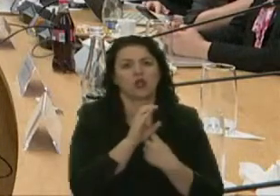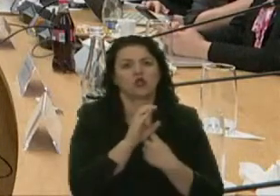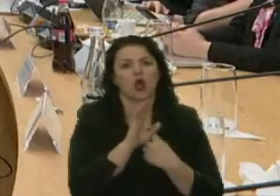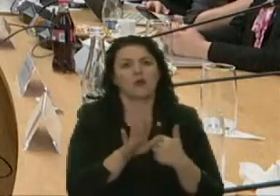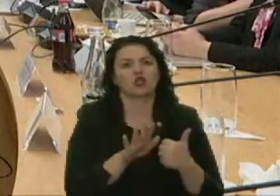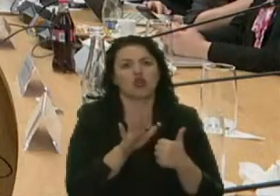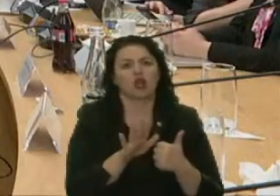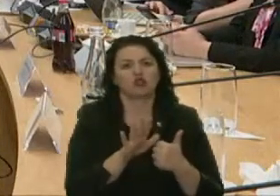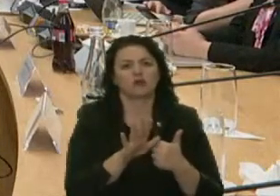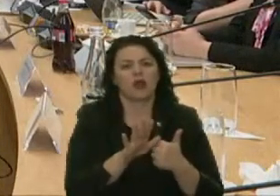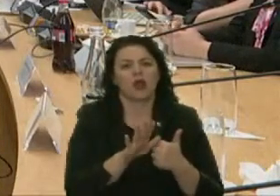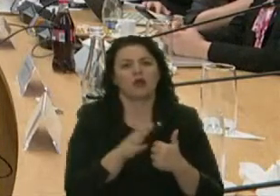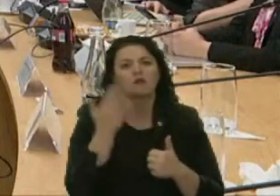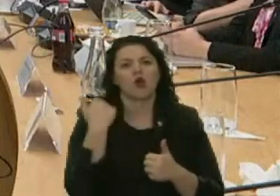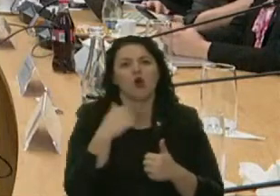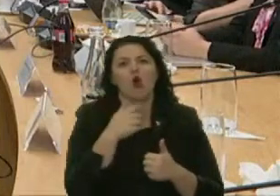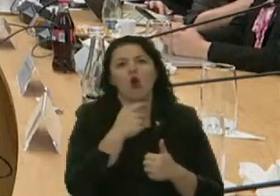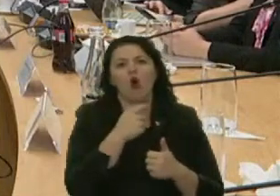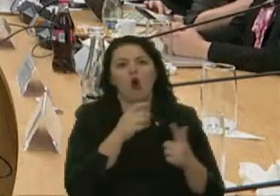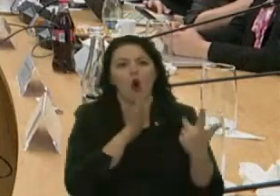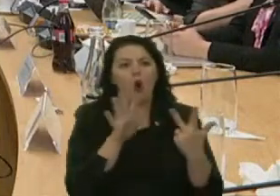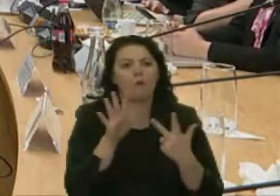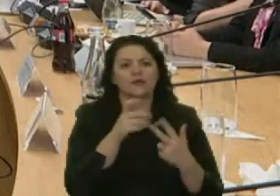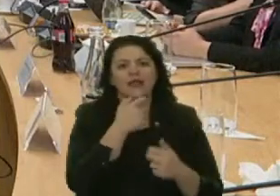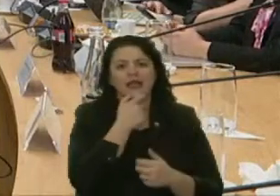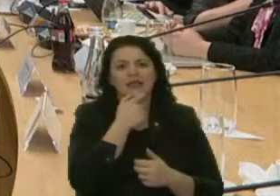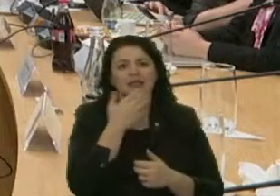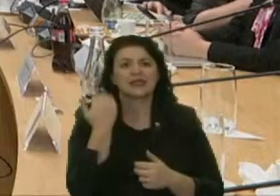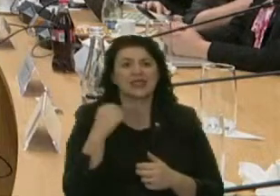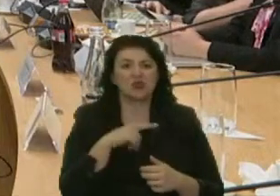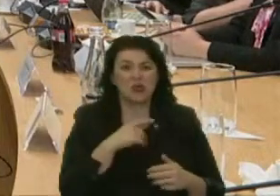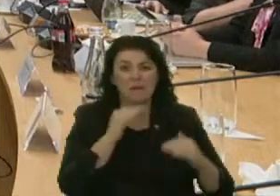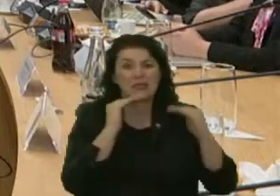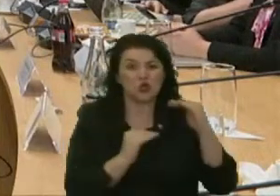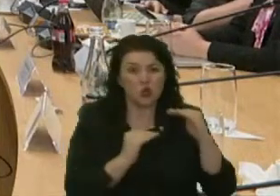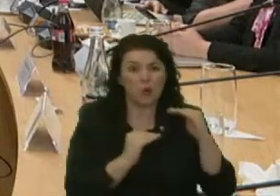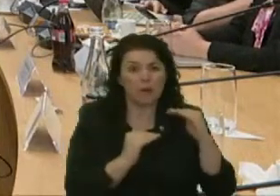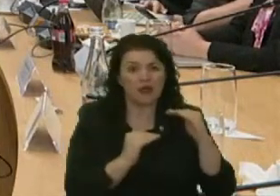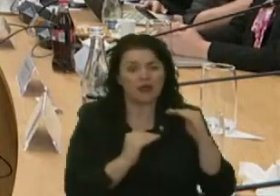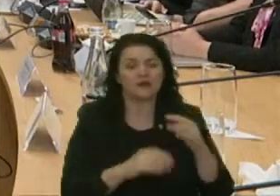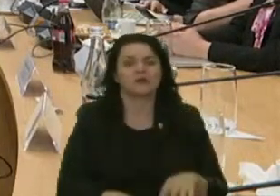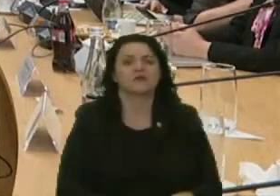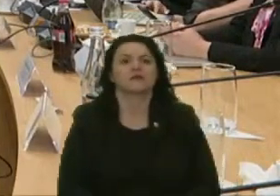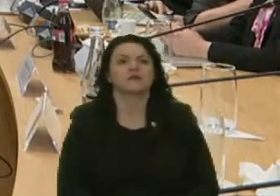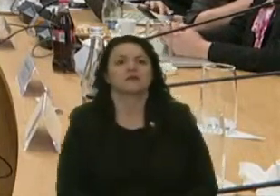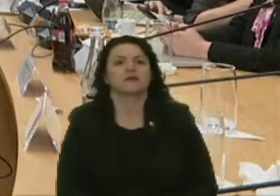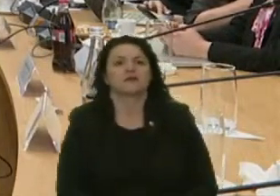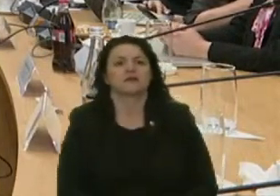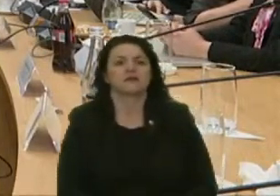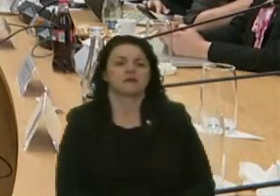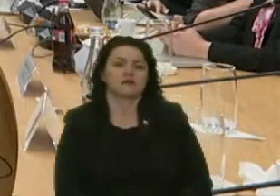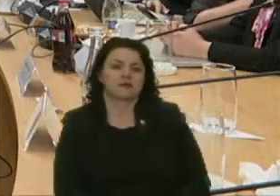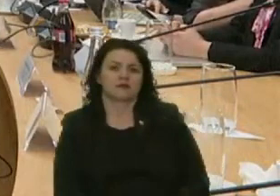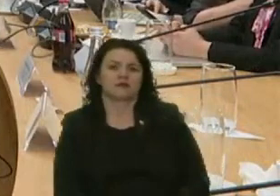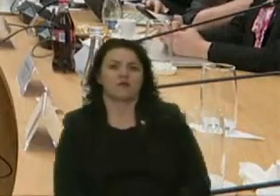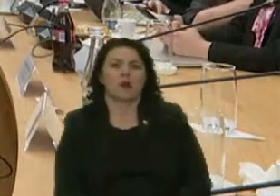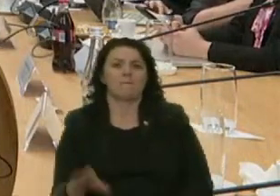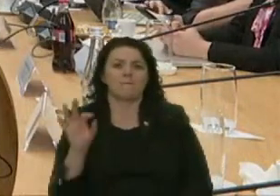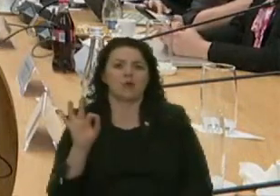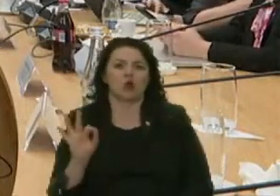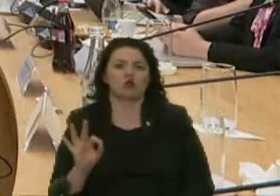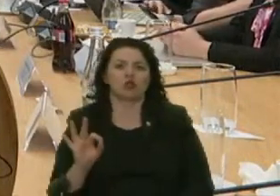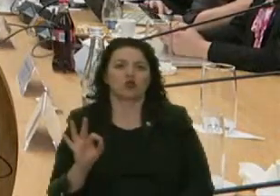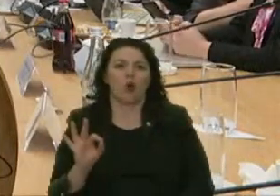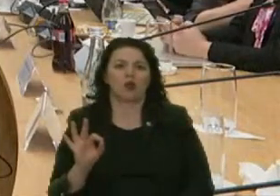€6 acum opt ani suntem mult sub așa acestea s cifrele Da procentual